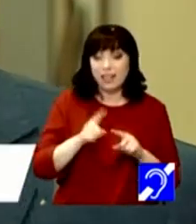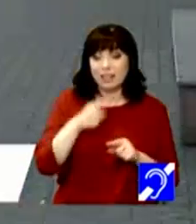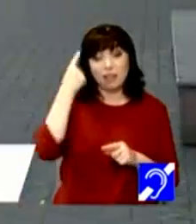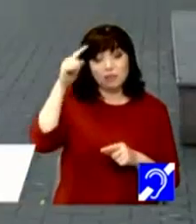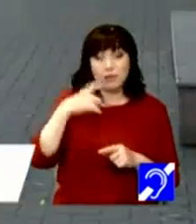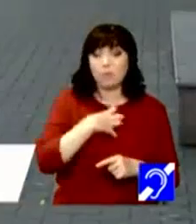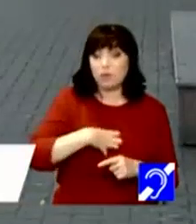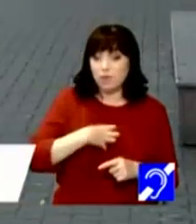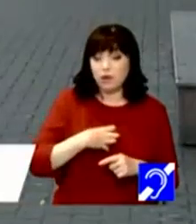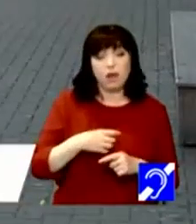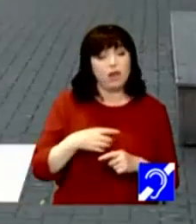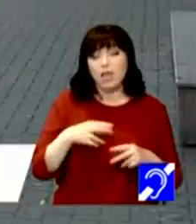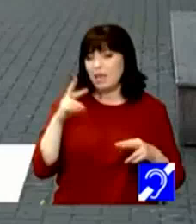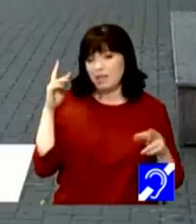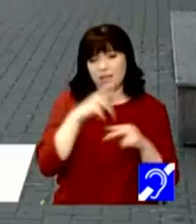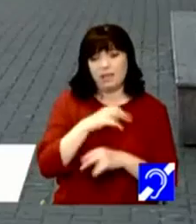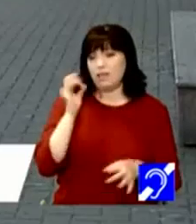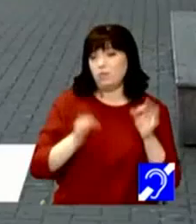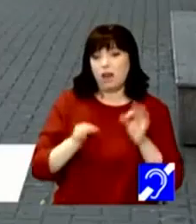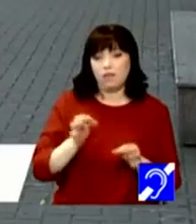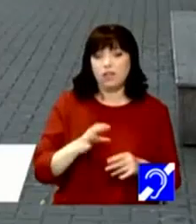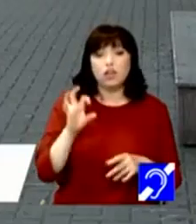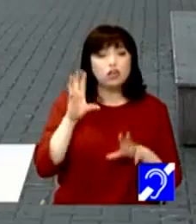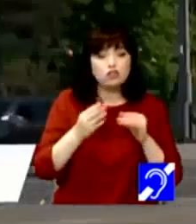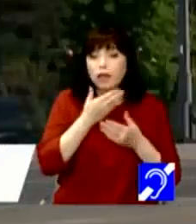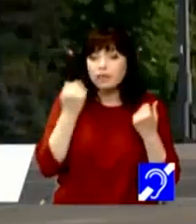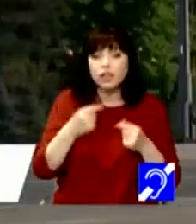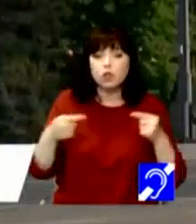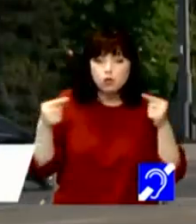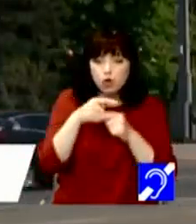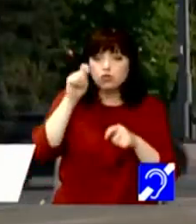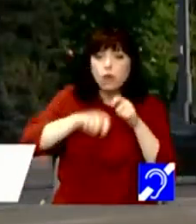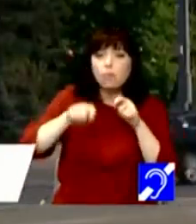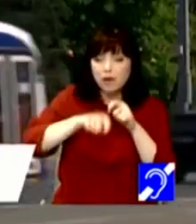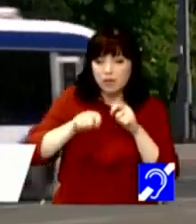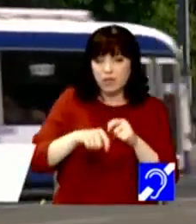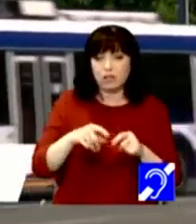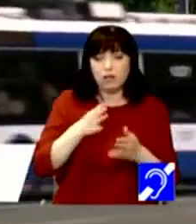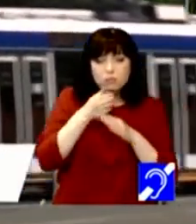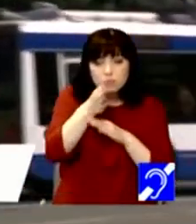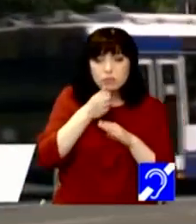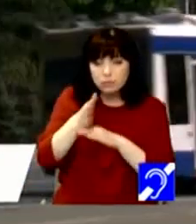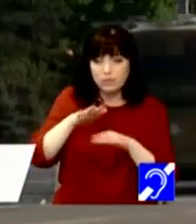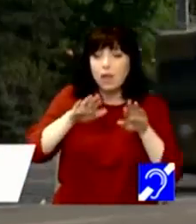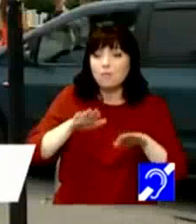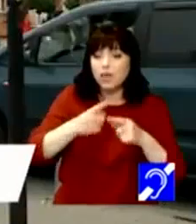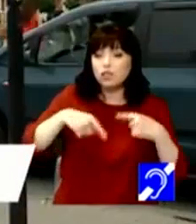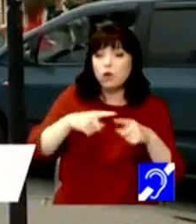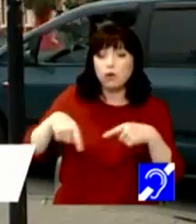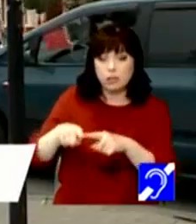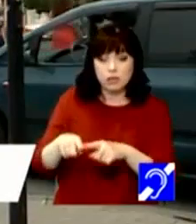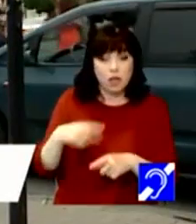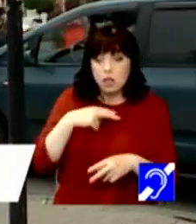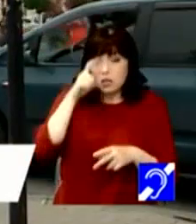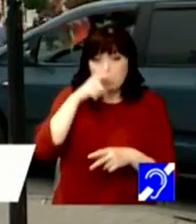inițiativa primăriei este nejustificată și în lipsa unui audit financiar la societățile de transport local, nu înțeleg cum